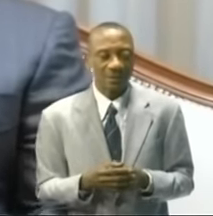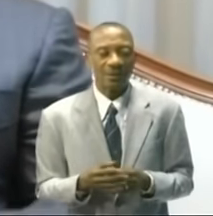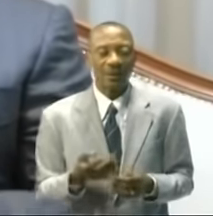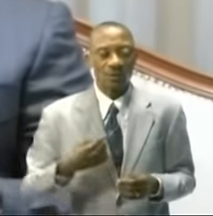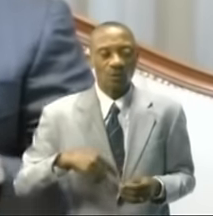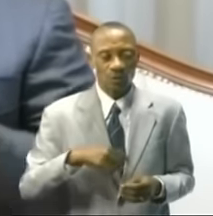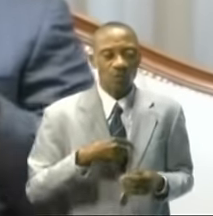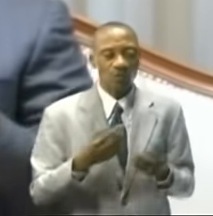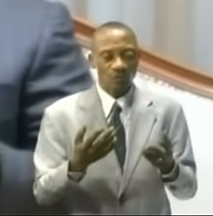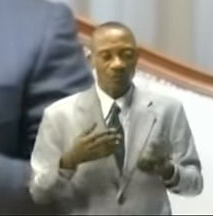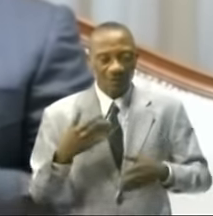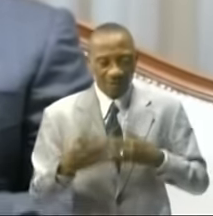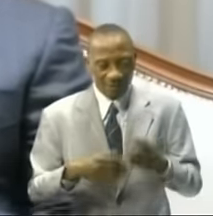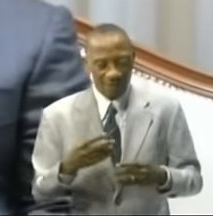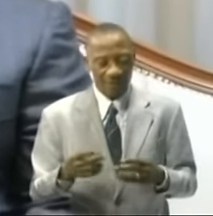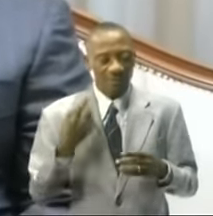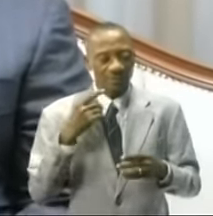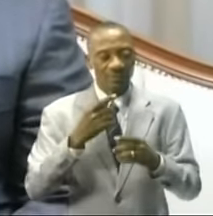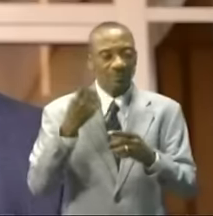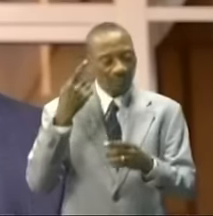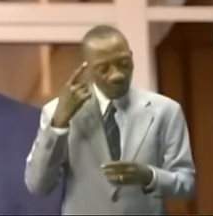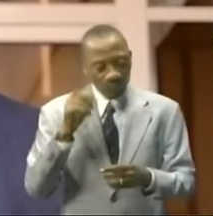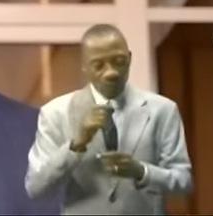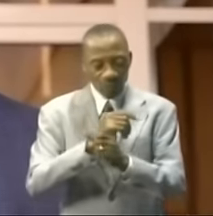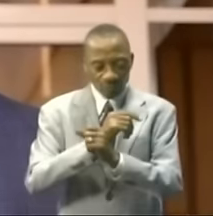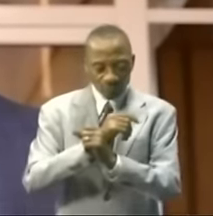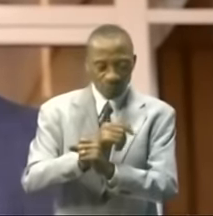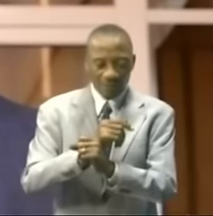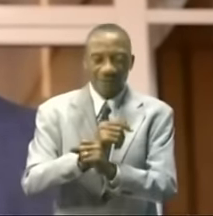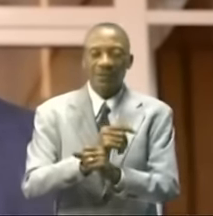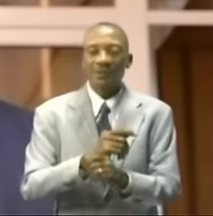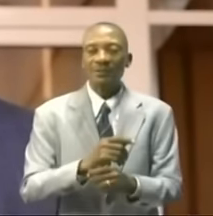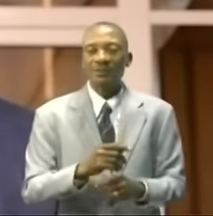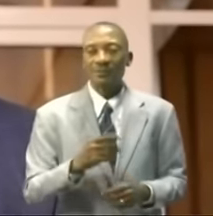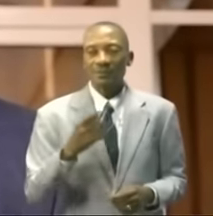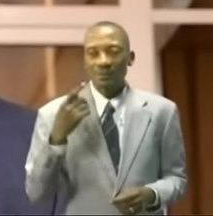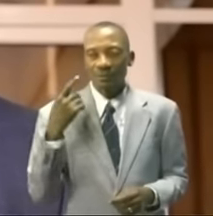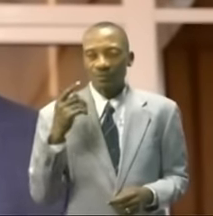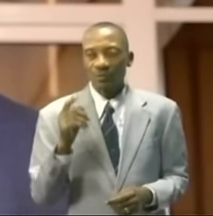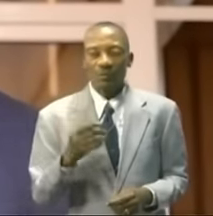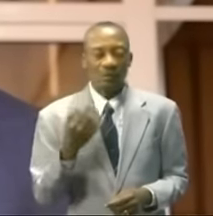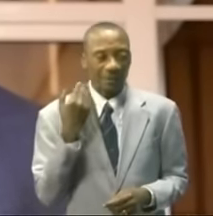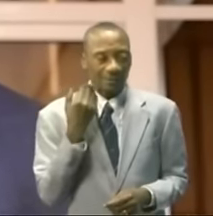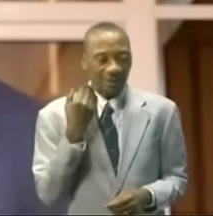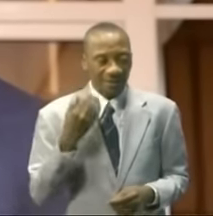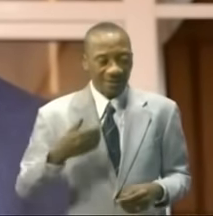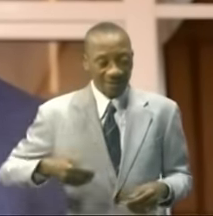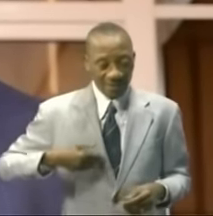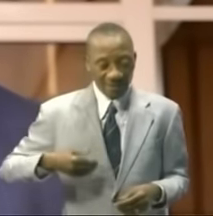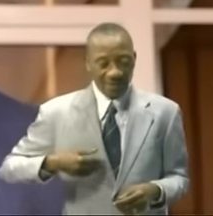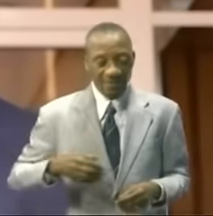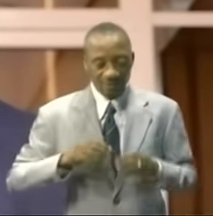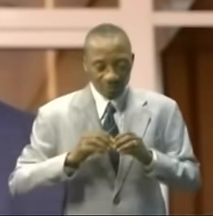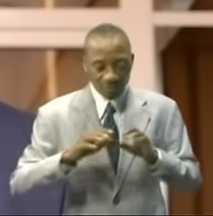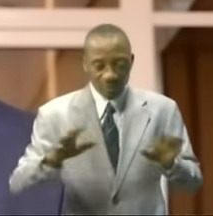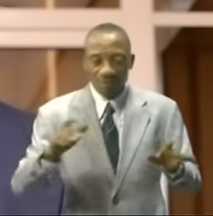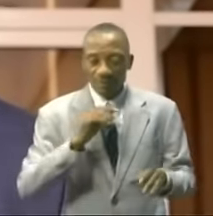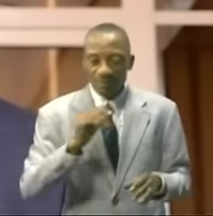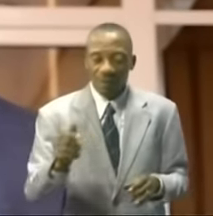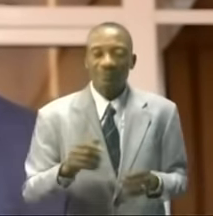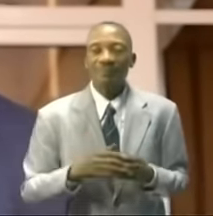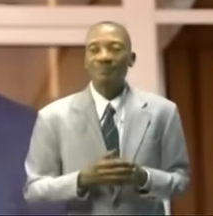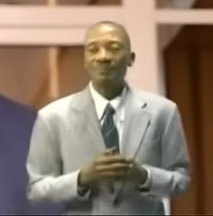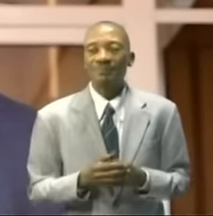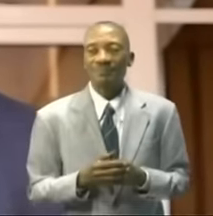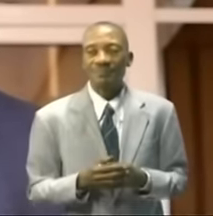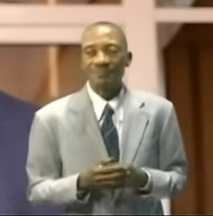C'est autour de ce plan que non seulement le gouvernement a commencé à s'engager, vous avez suivi que le ministre des Finances a annoncé déjà